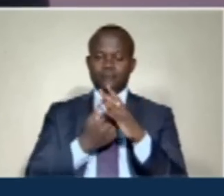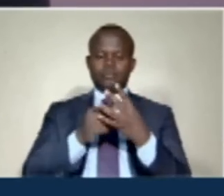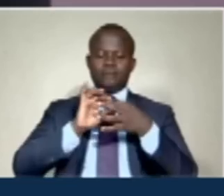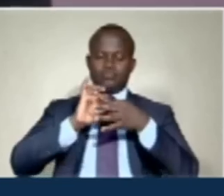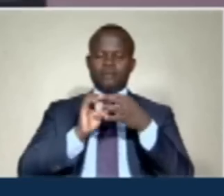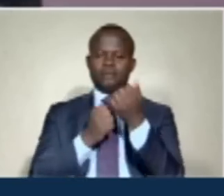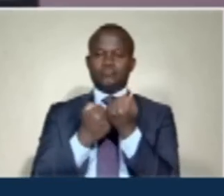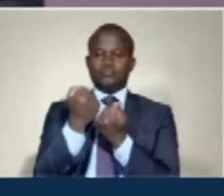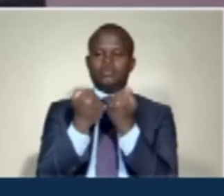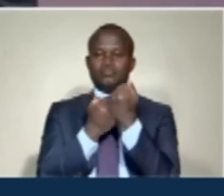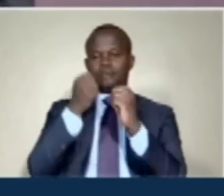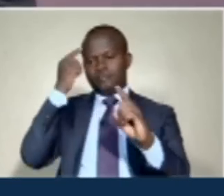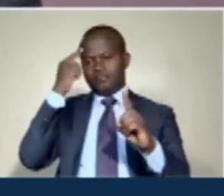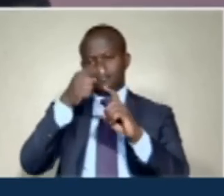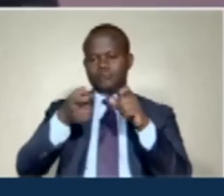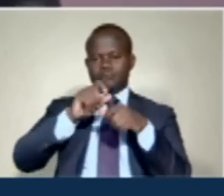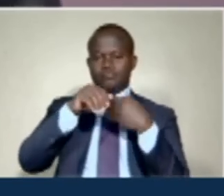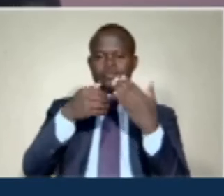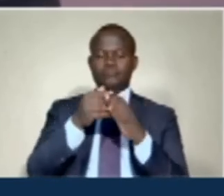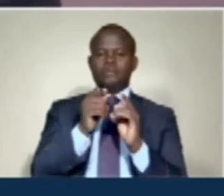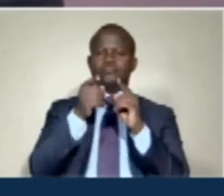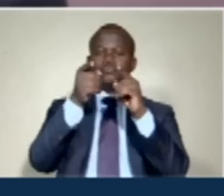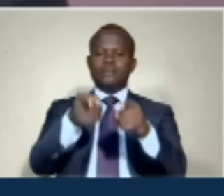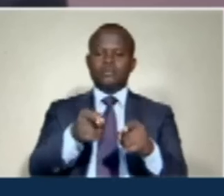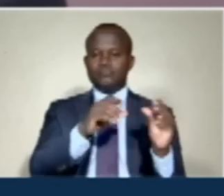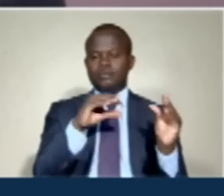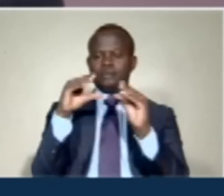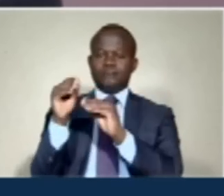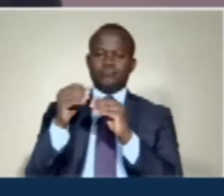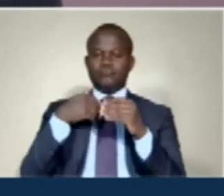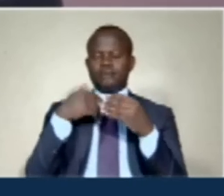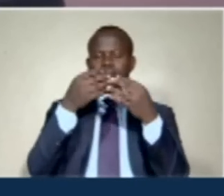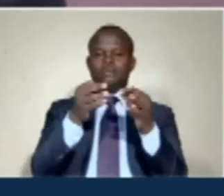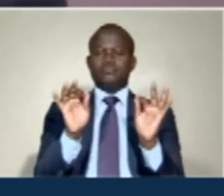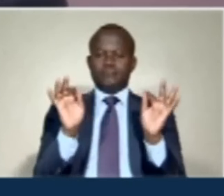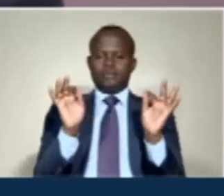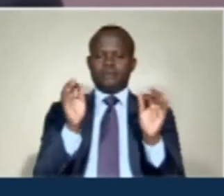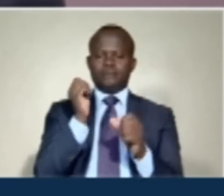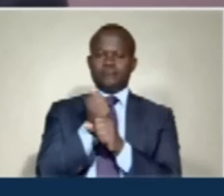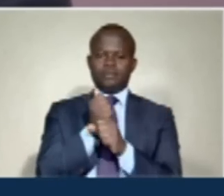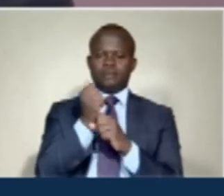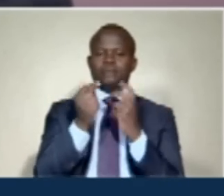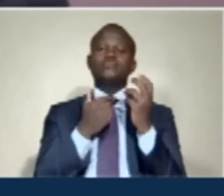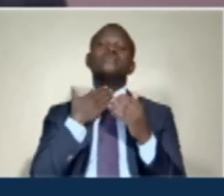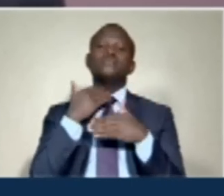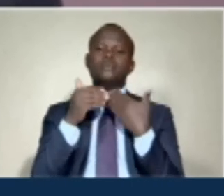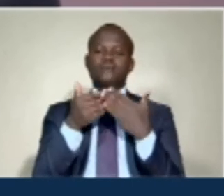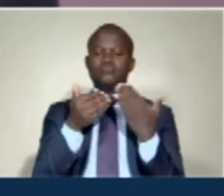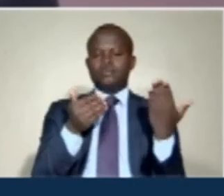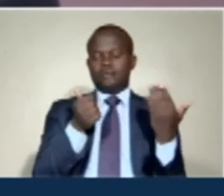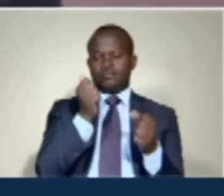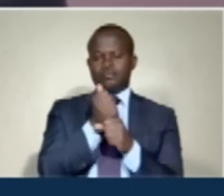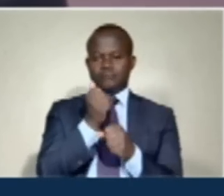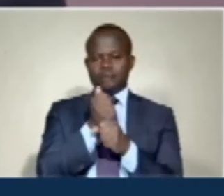mikoranire igamije kongera gutuza abimukira no bakagira ubwisanzure bwo gukora ibyo bifuza